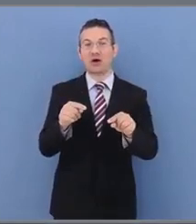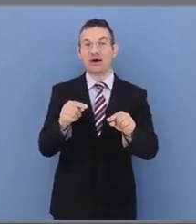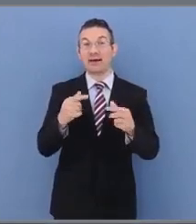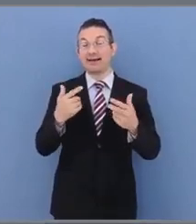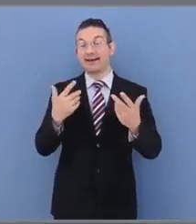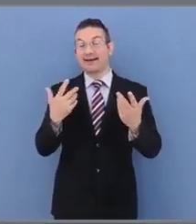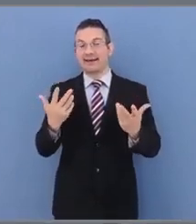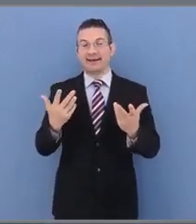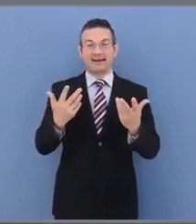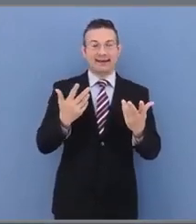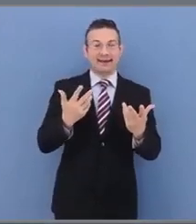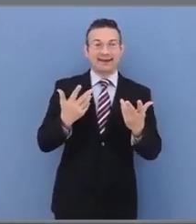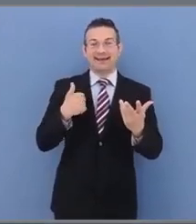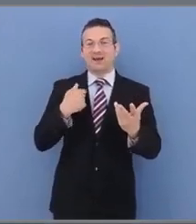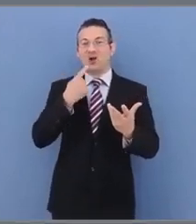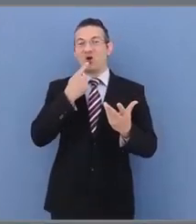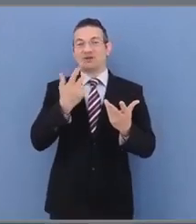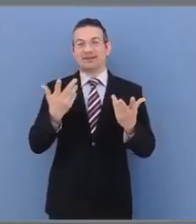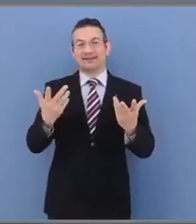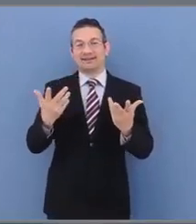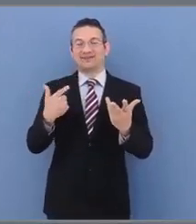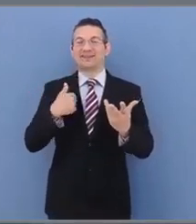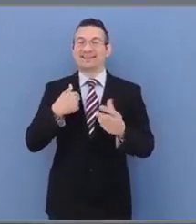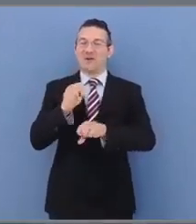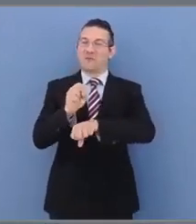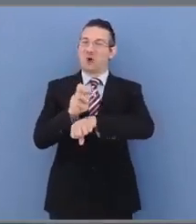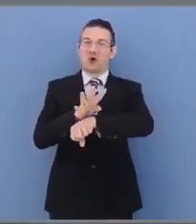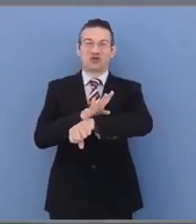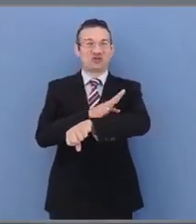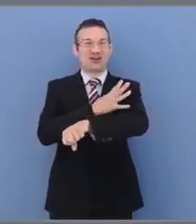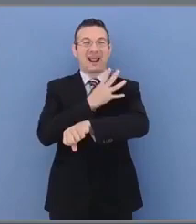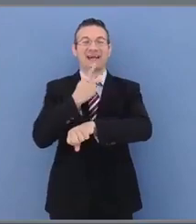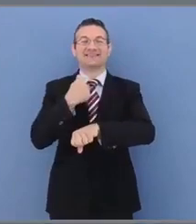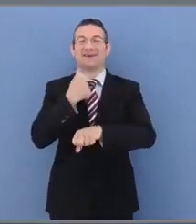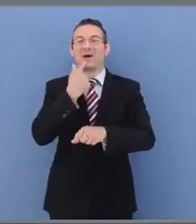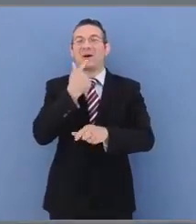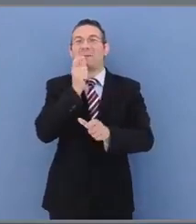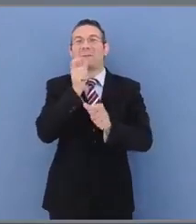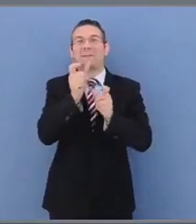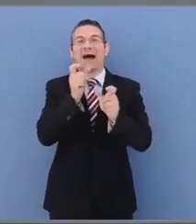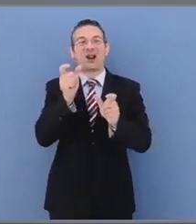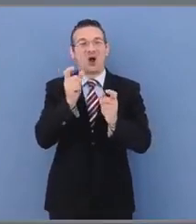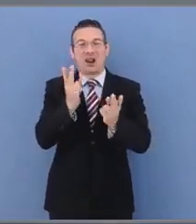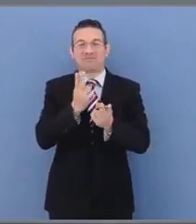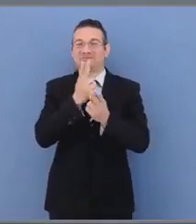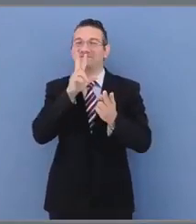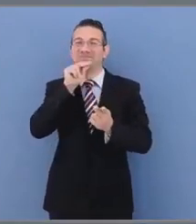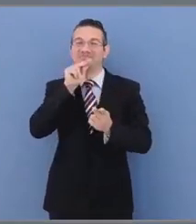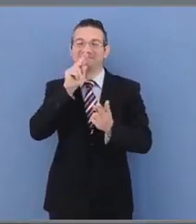E che dirvi, guarda, sono molto emozionata, quindi le parole non escono in questo momento. Scusatemi.